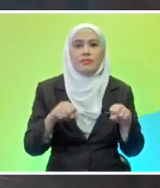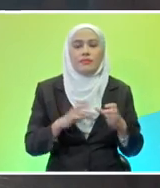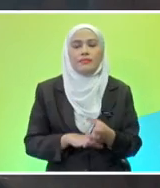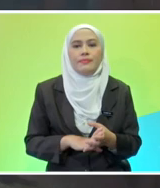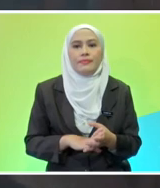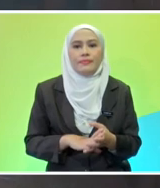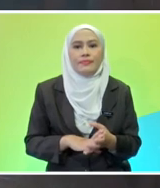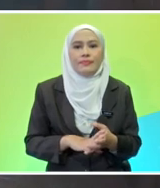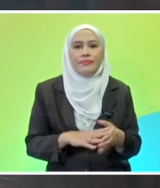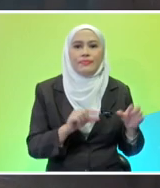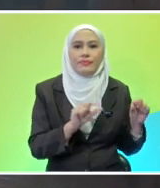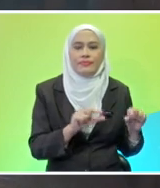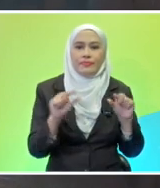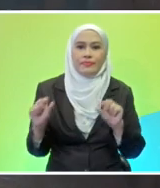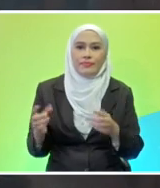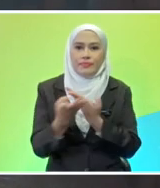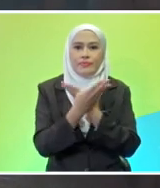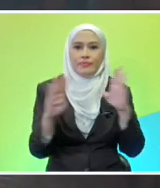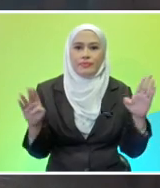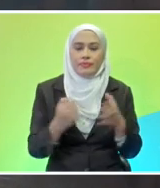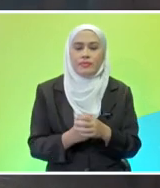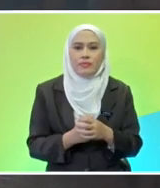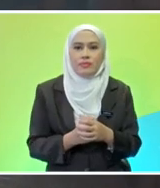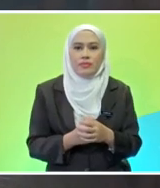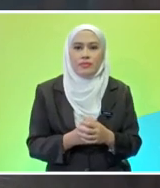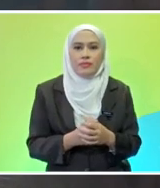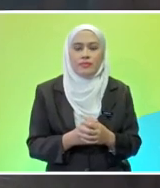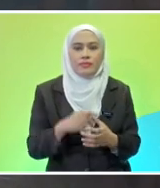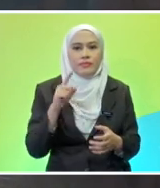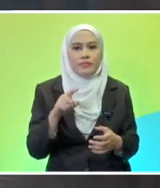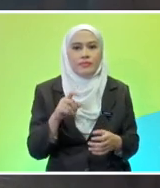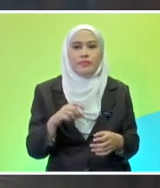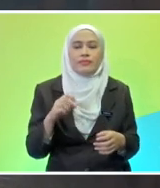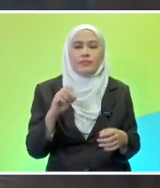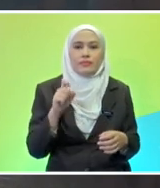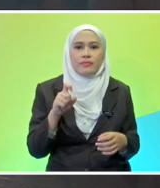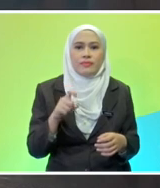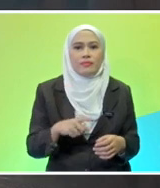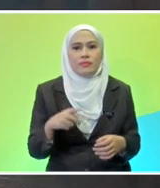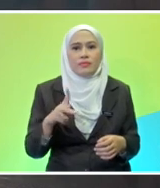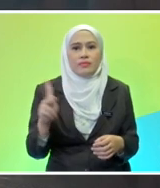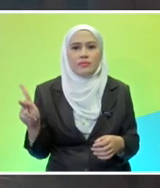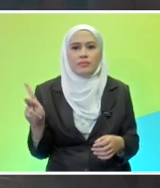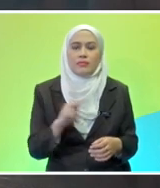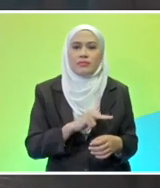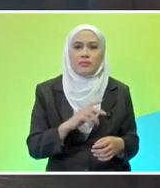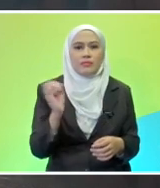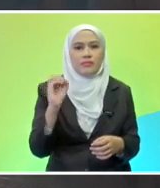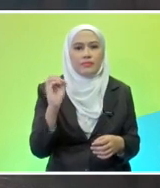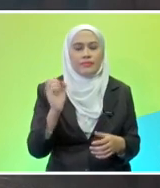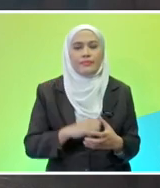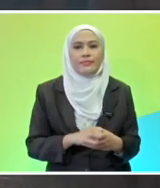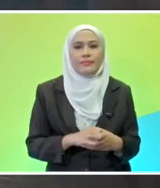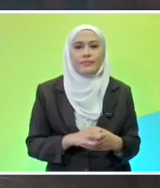pergerakan bebas. Cikgu tak ada suruh awak, awak kena pergi ke kanan, pergi ke kiri, ke atas, terbang, tak ada. Itu yang kita namakan